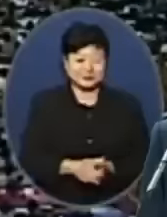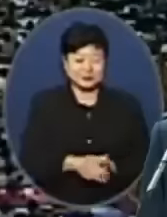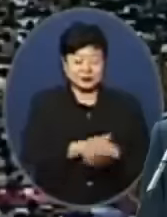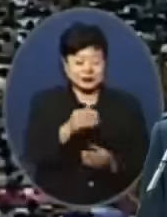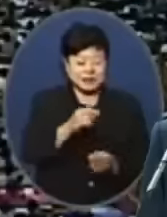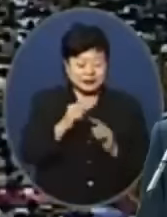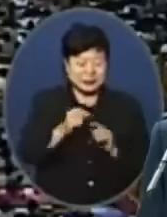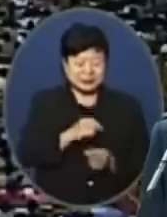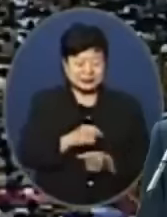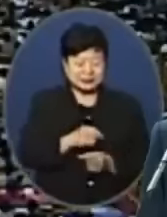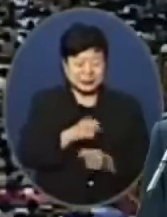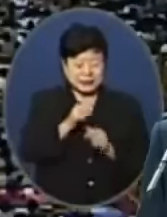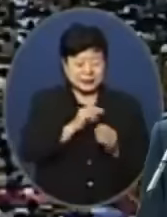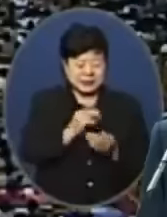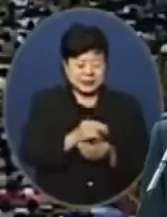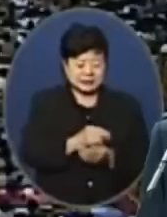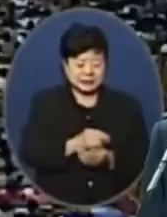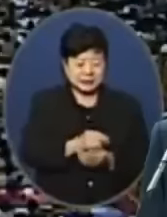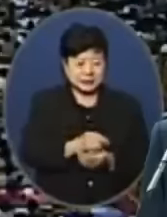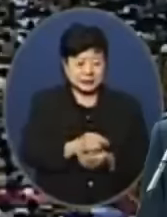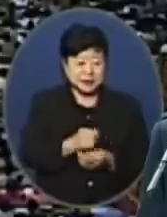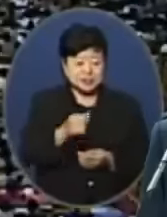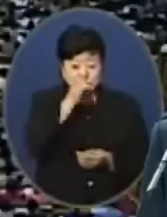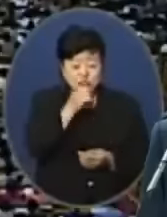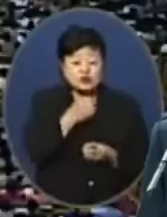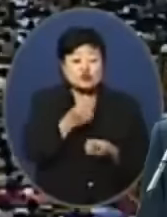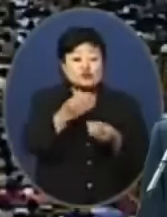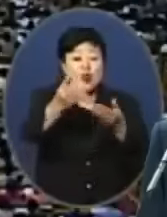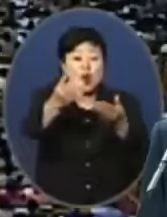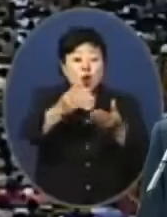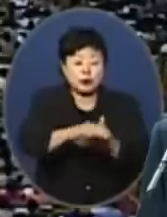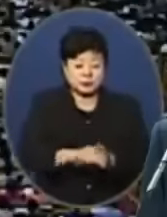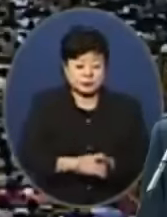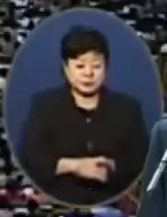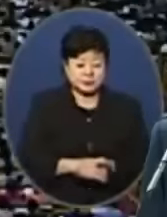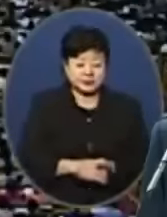우리가 성경을 가지고 있다는 것은 큰 축복인 것입니다.